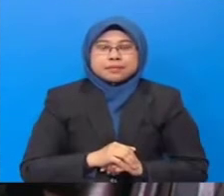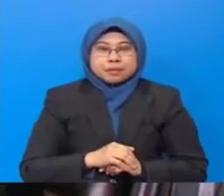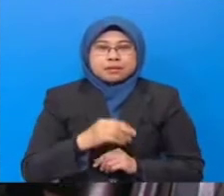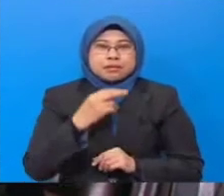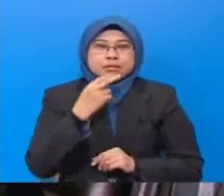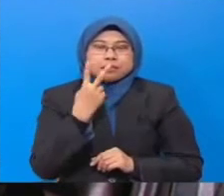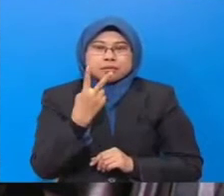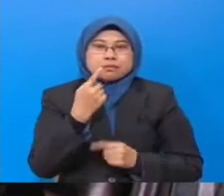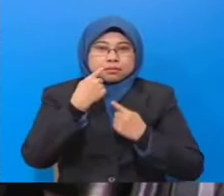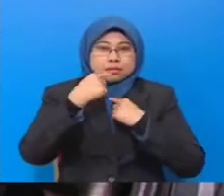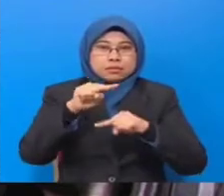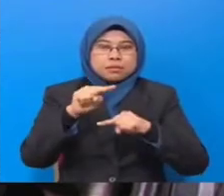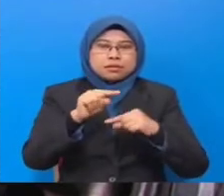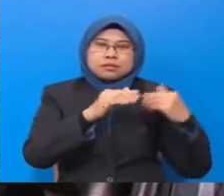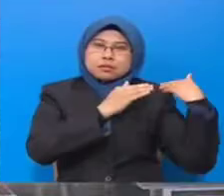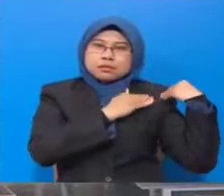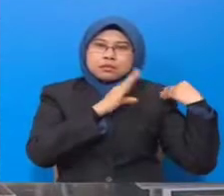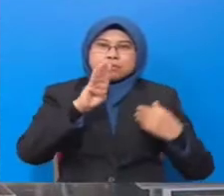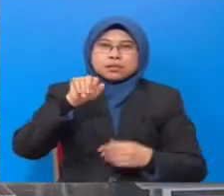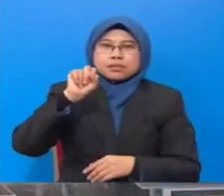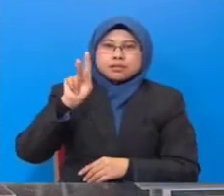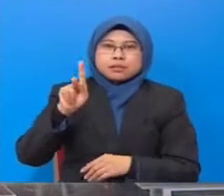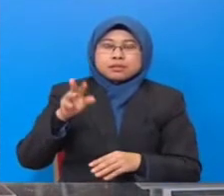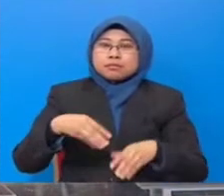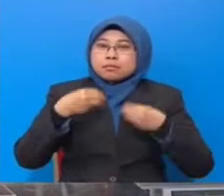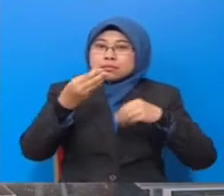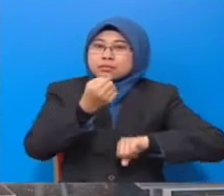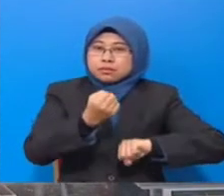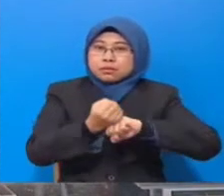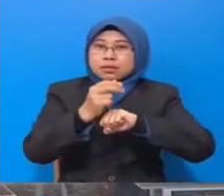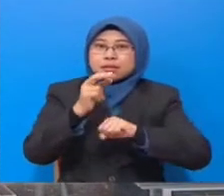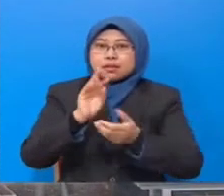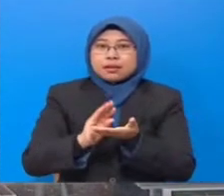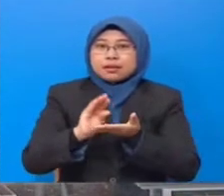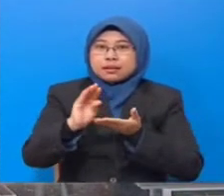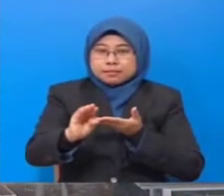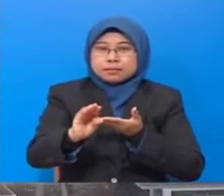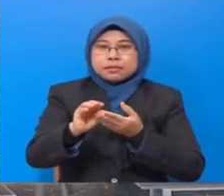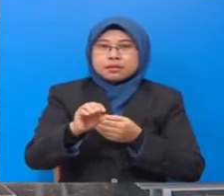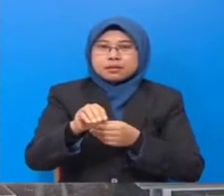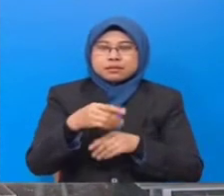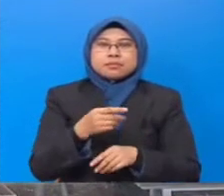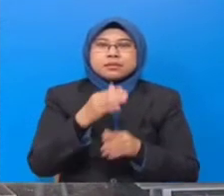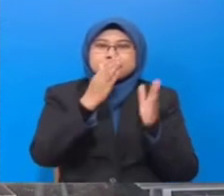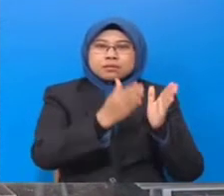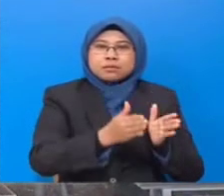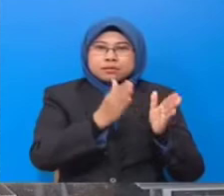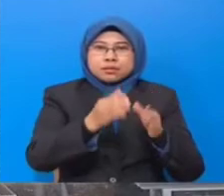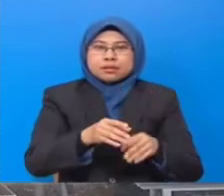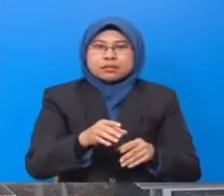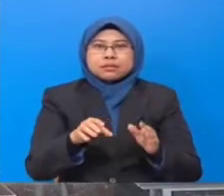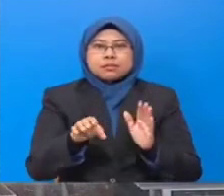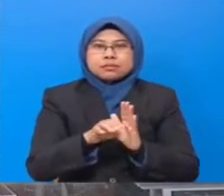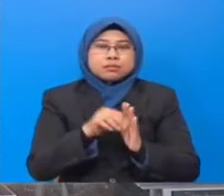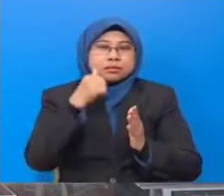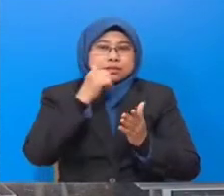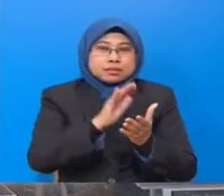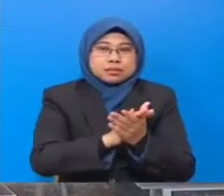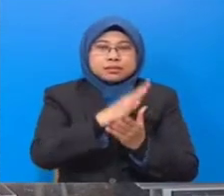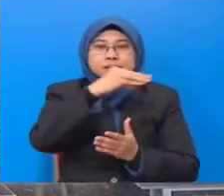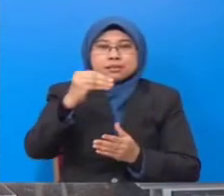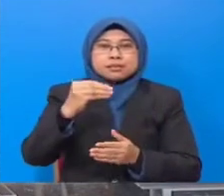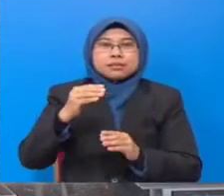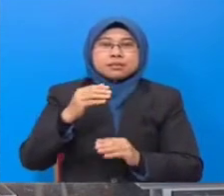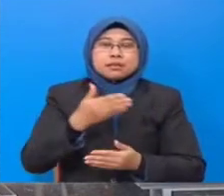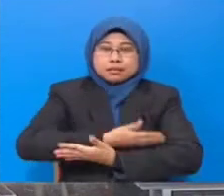dilihat dari pada jawaban antara tanggung jawab bsg adalah memberi sokongan nafkah kepada pihak yang terlibat khususnya istri dan juga anak-anak